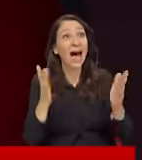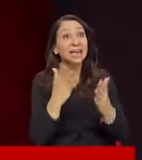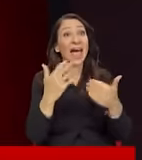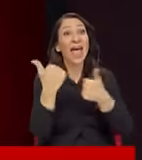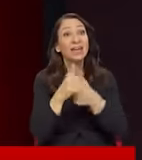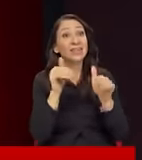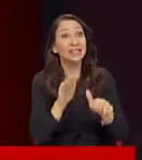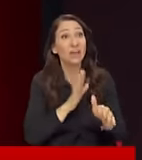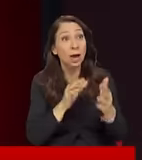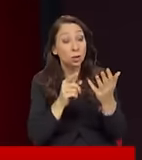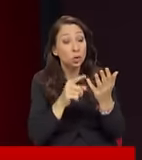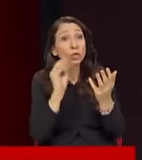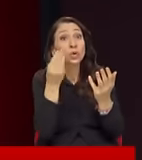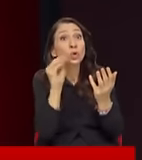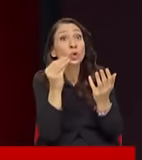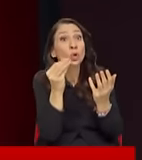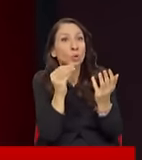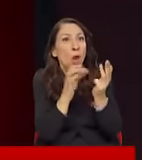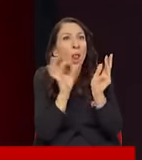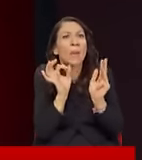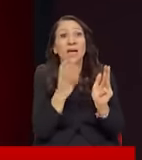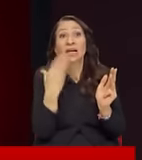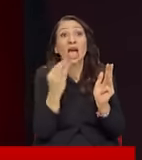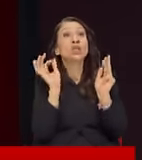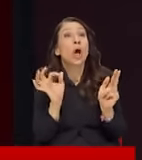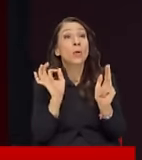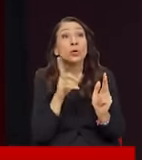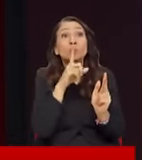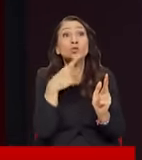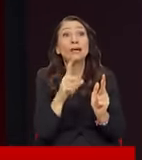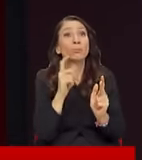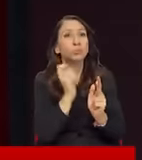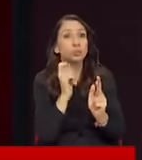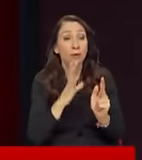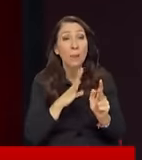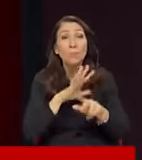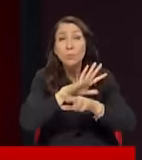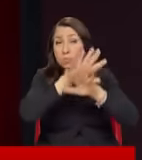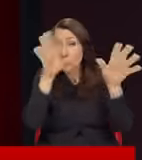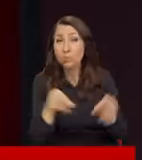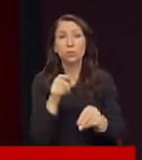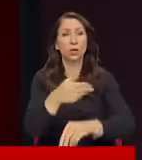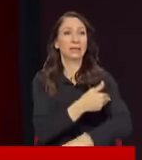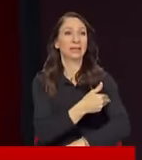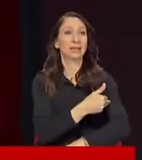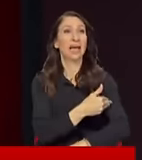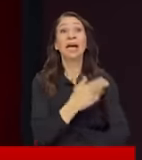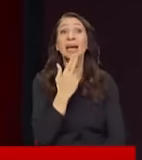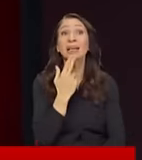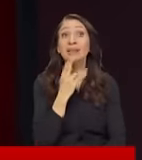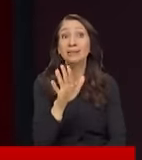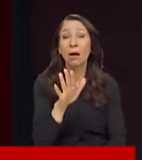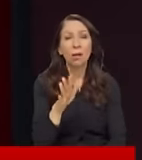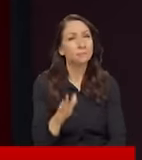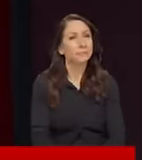evlilik desteği var. Bakın çocuk gündemde. Genç gündemde 100 bin burs var. Bütün bu hizmetler, kadın,